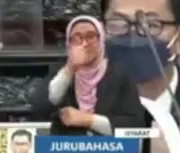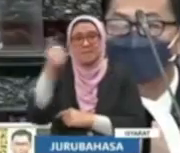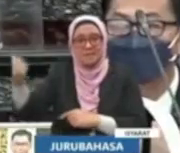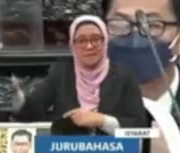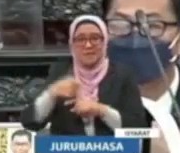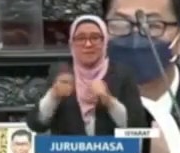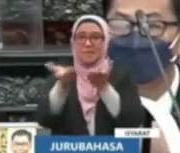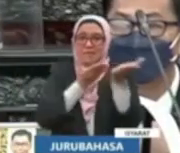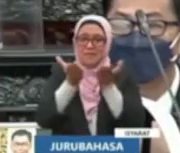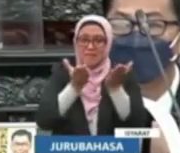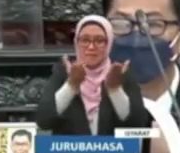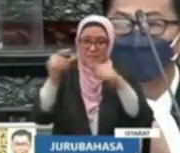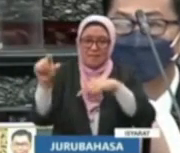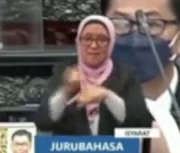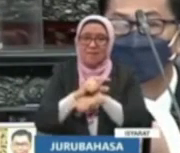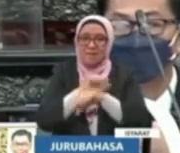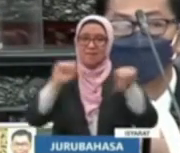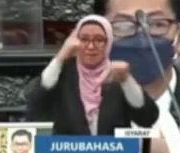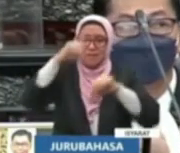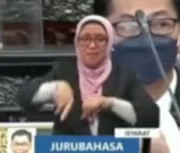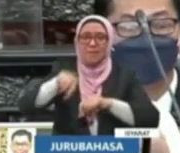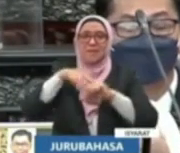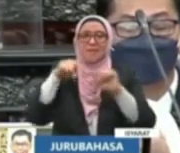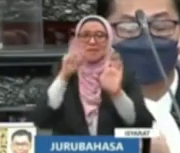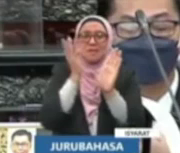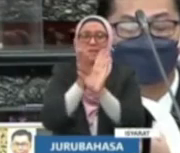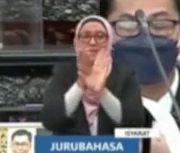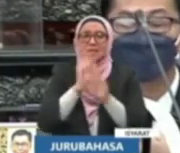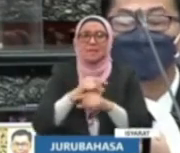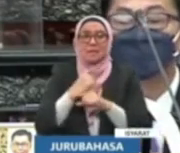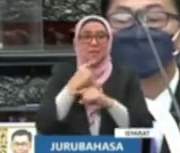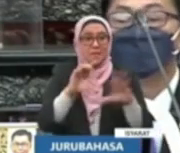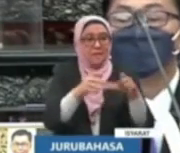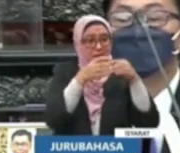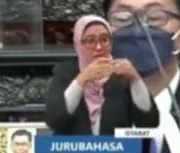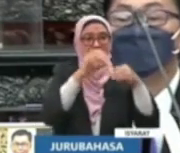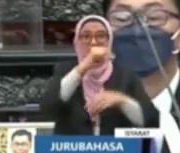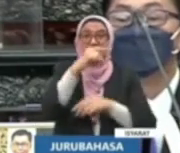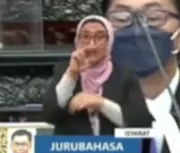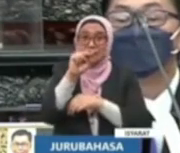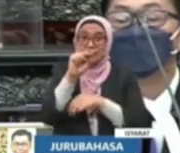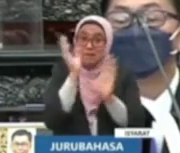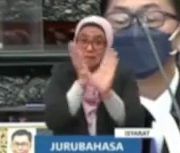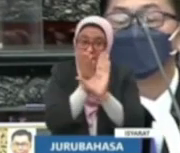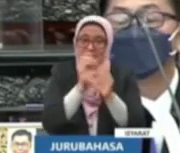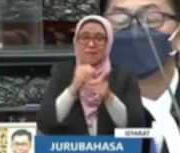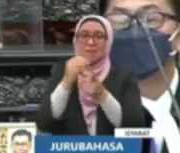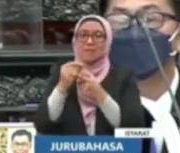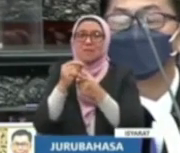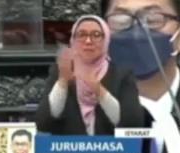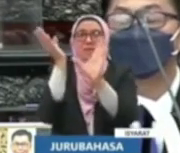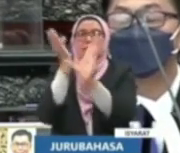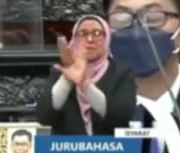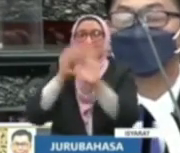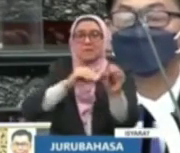Susi perbankan elah Legends Bang dan juga bank bergerak bank-bank terbabit dalam ejaan bank